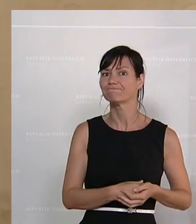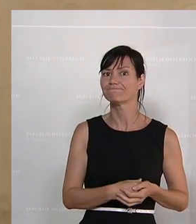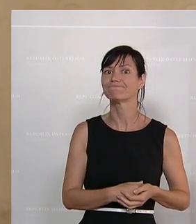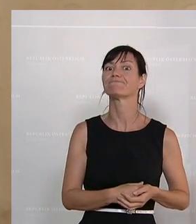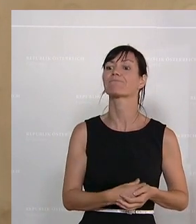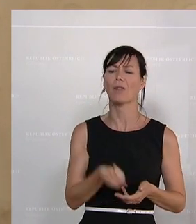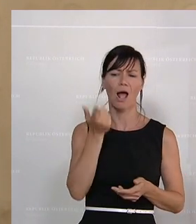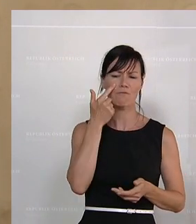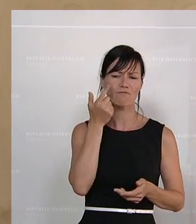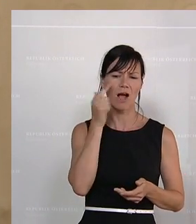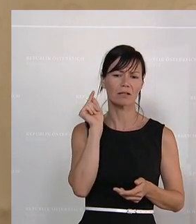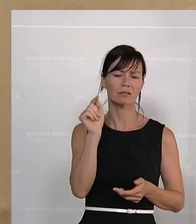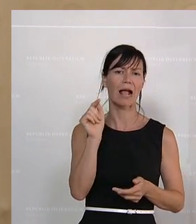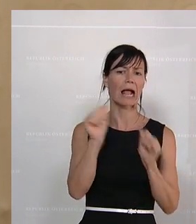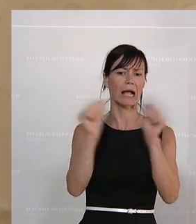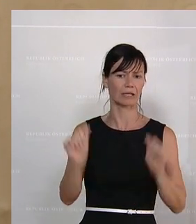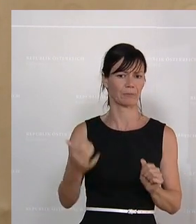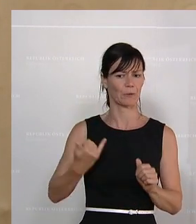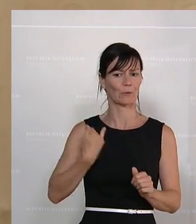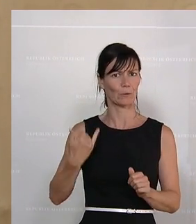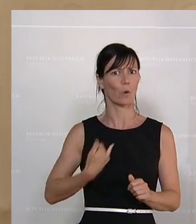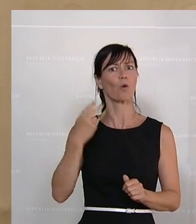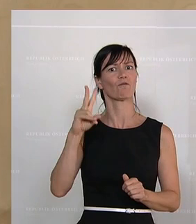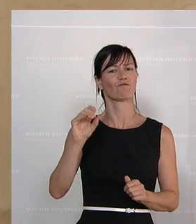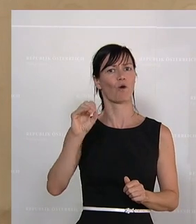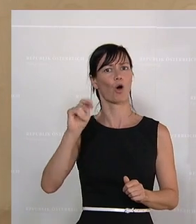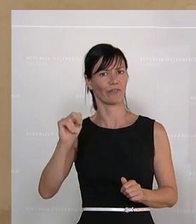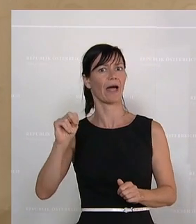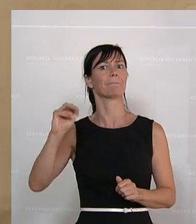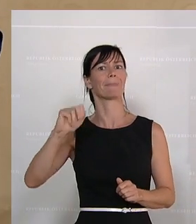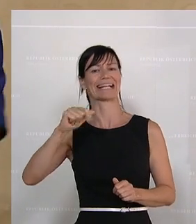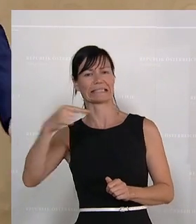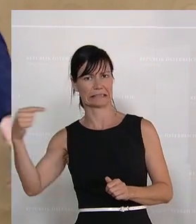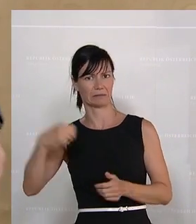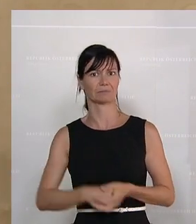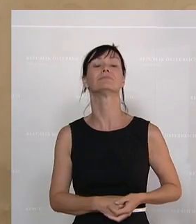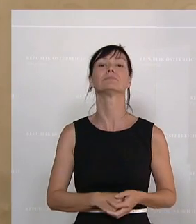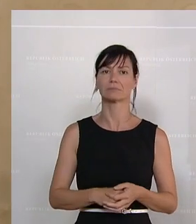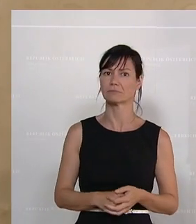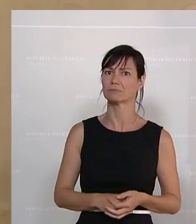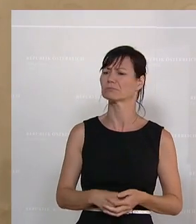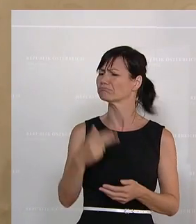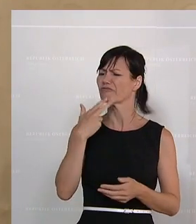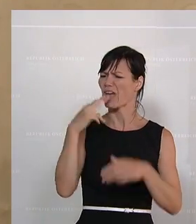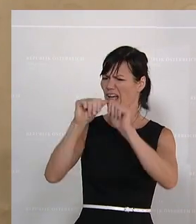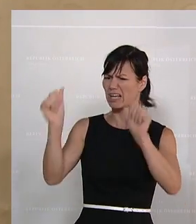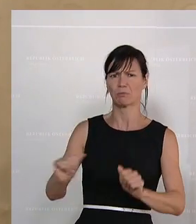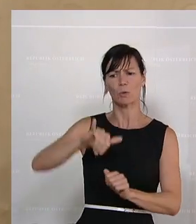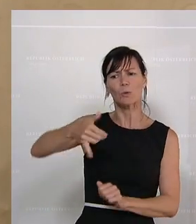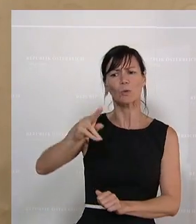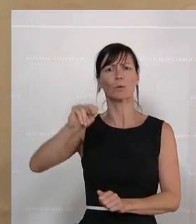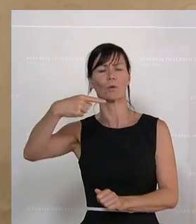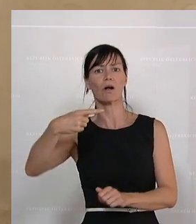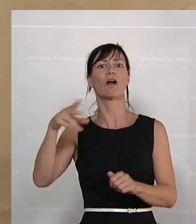fällt auf dass das die agentur jung von matt war so wer ist diese agentur diese tour seine damen und herren ist die